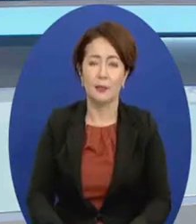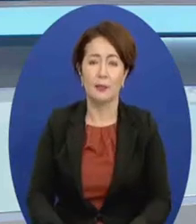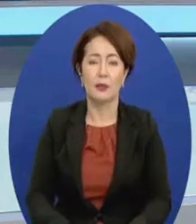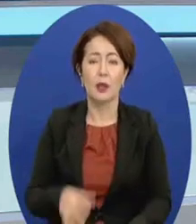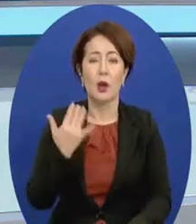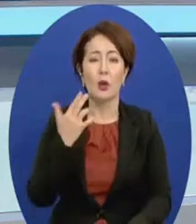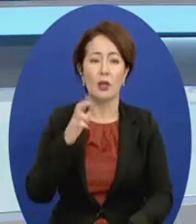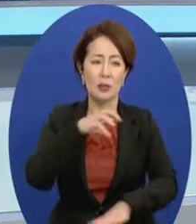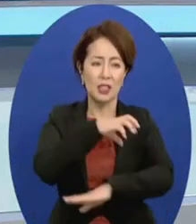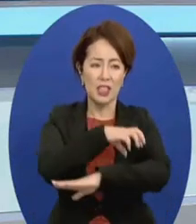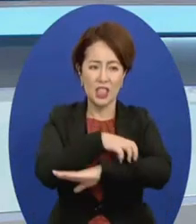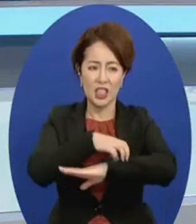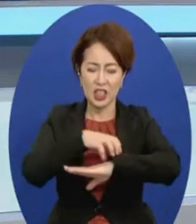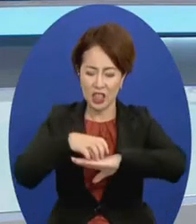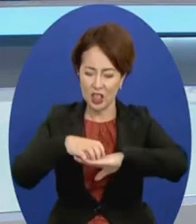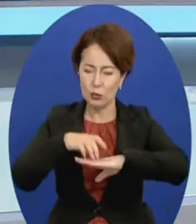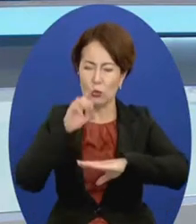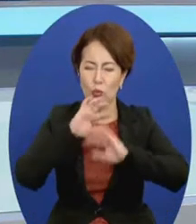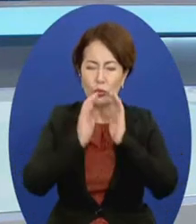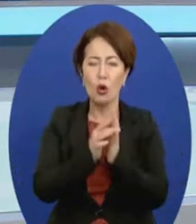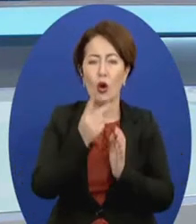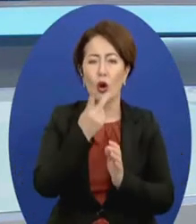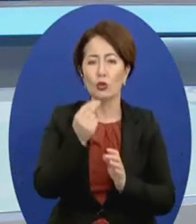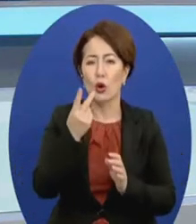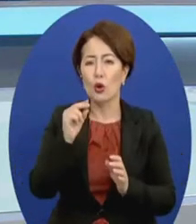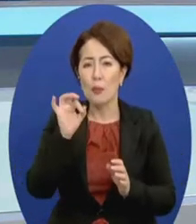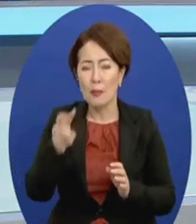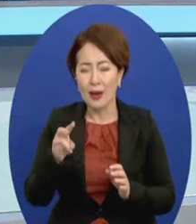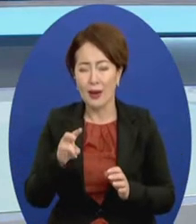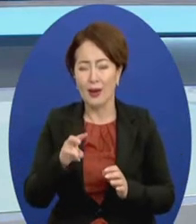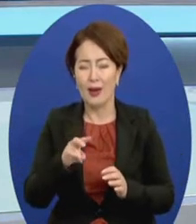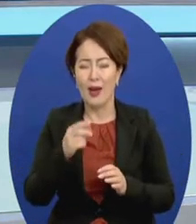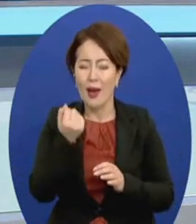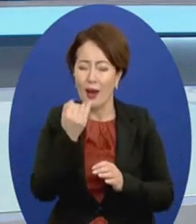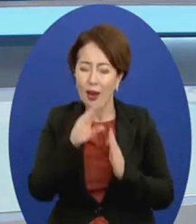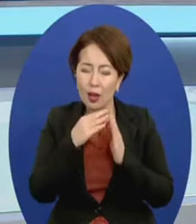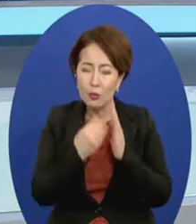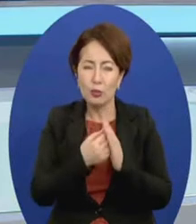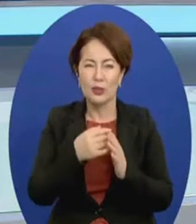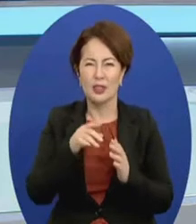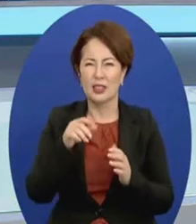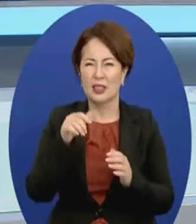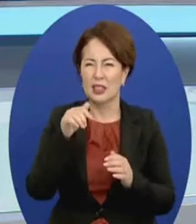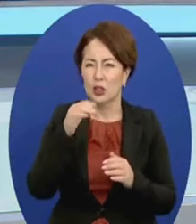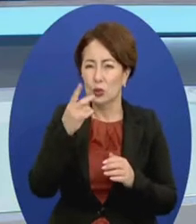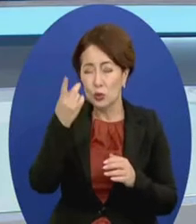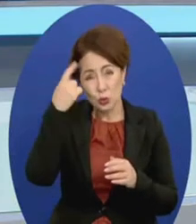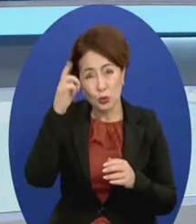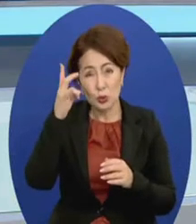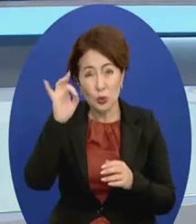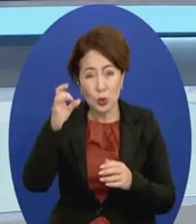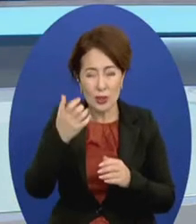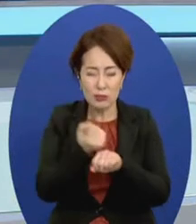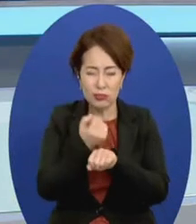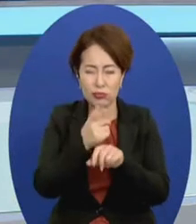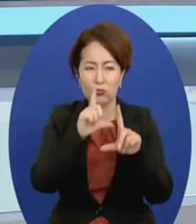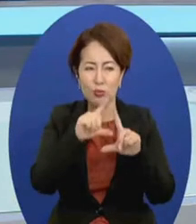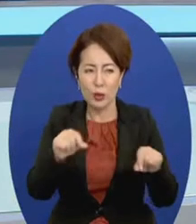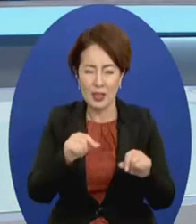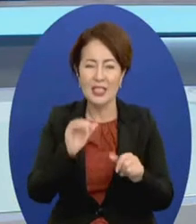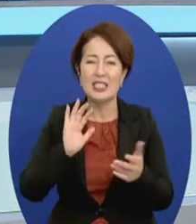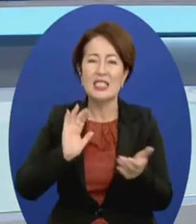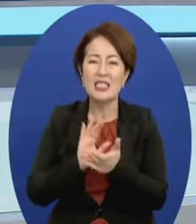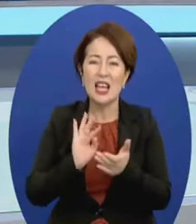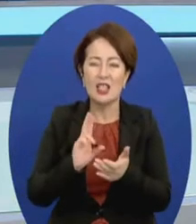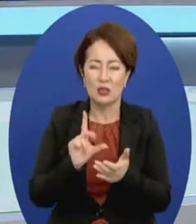Гэр хорооллын 220,000 айл өрхийн түүхийн нүүрсний хэрэглэг зогсоож, сайжруулсан шахмат төлчлөр хангах ажлыг засгийн газар 2 жилийн өмнөөс авч хэрэгжүүлсэн. Өнгөрсөн онд ашиглалтанд